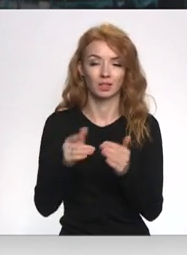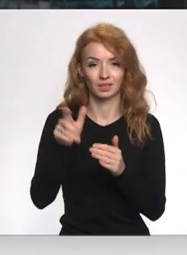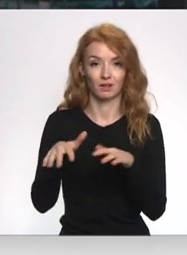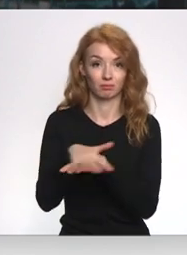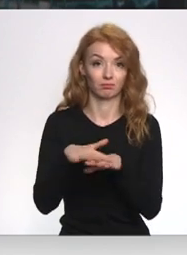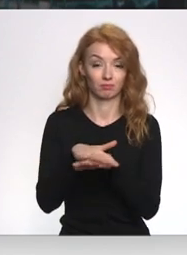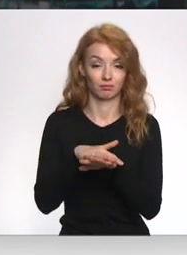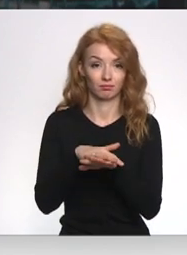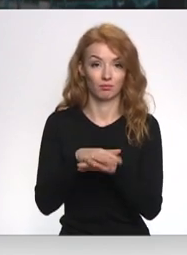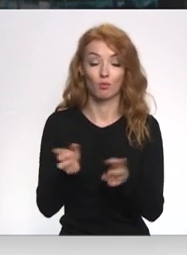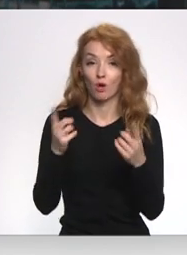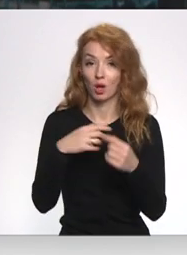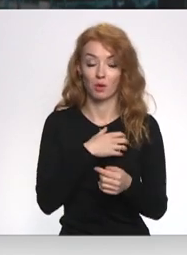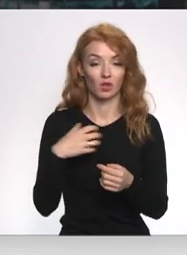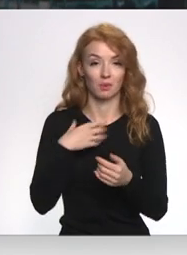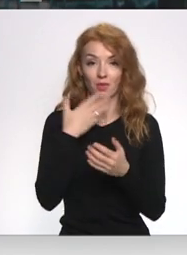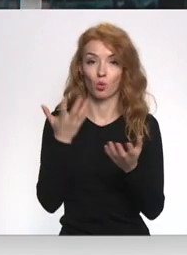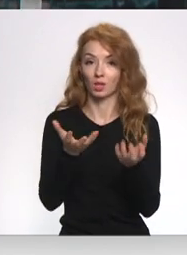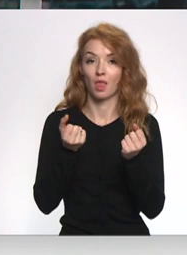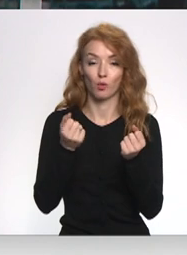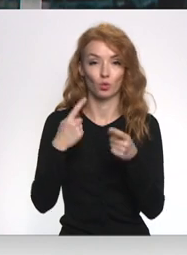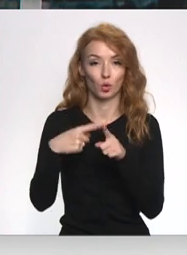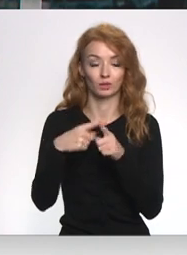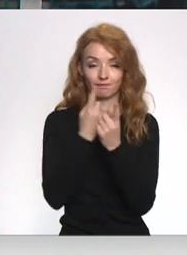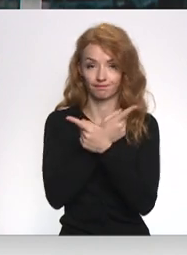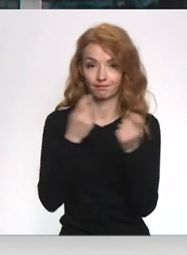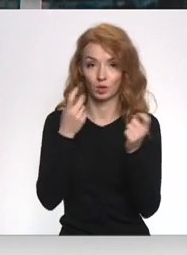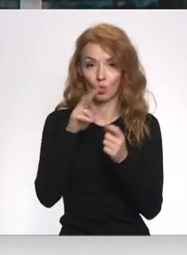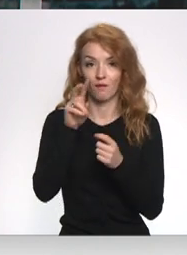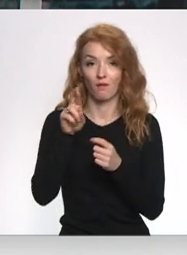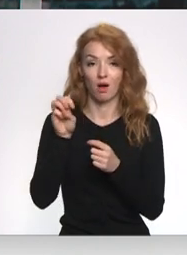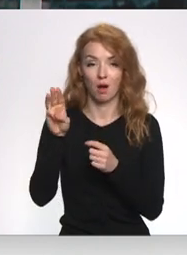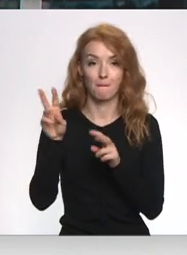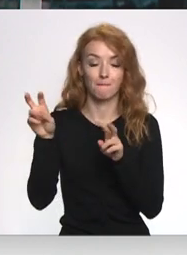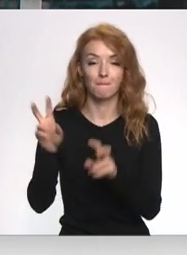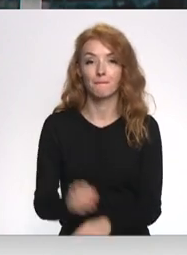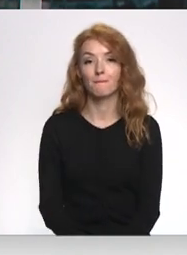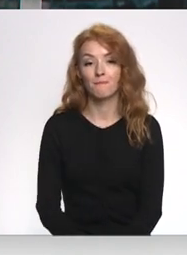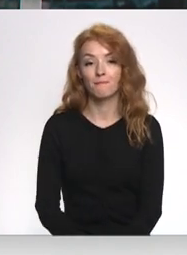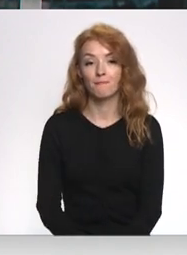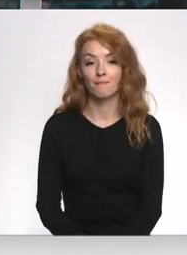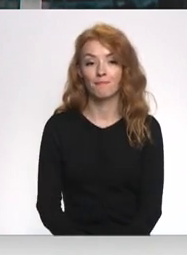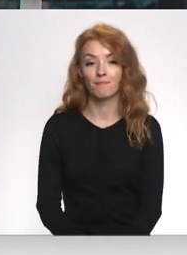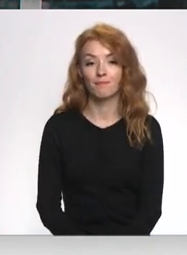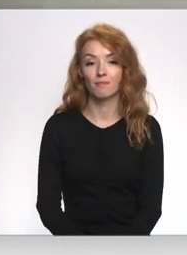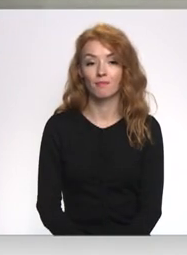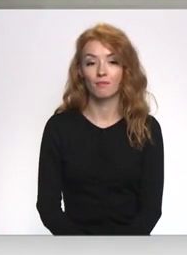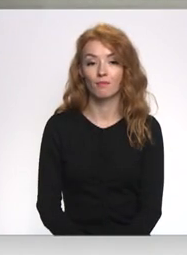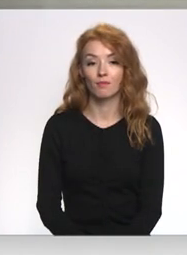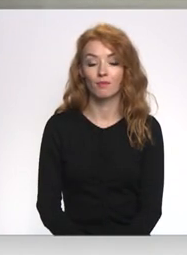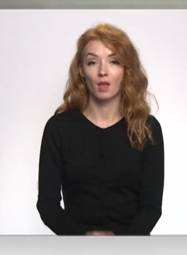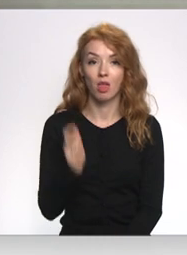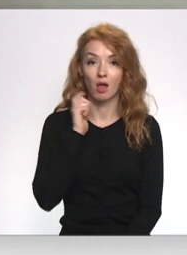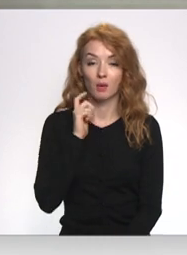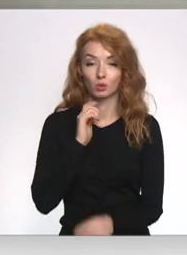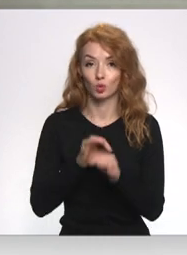kustība. Pagaidām pašvaldība nav saņēmusi pozitīvu atzinumu no Vides aizsardzības un Reģionālās attīstības ministrijas.